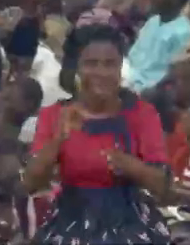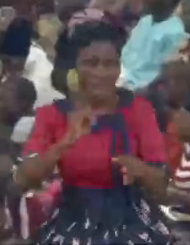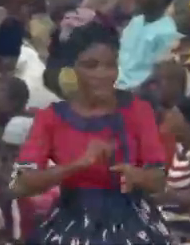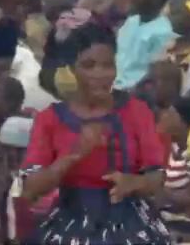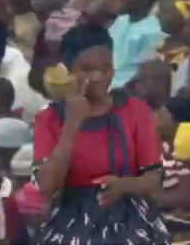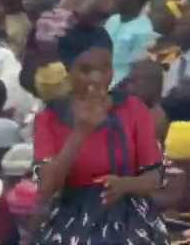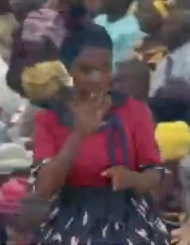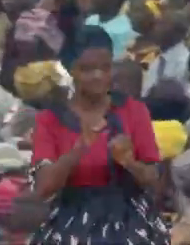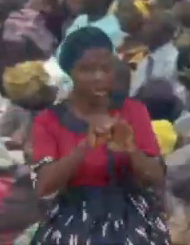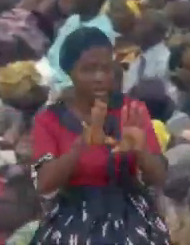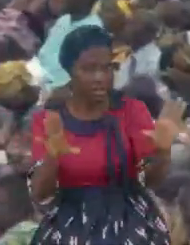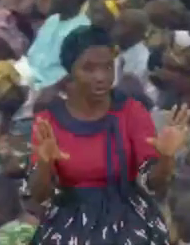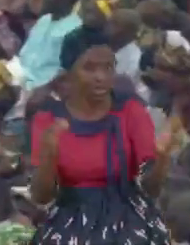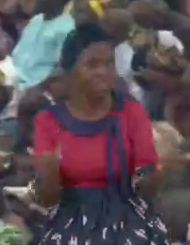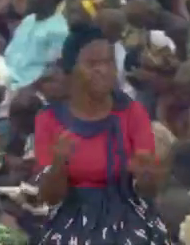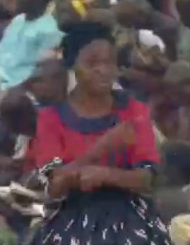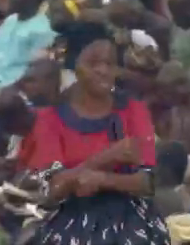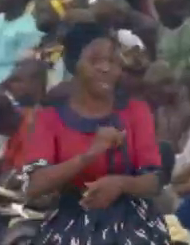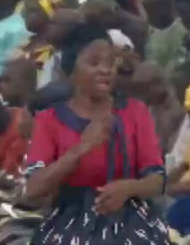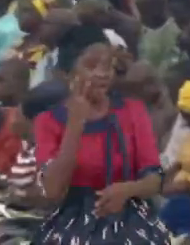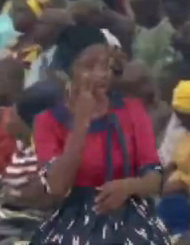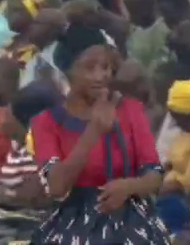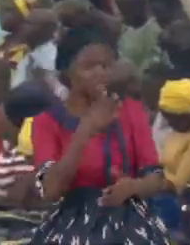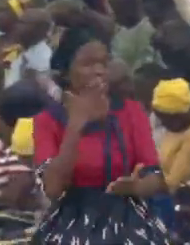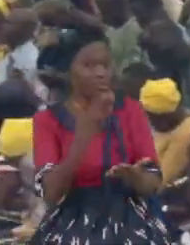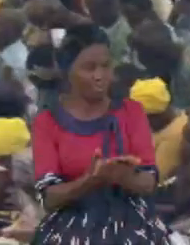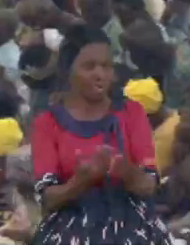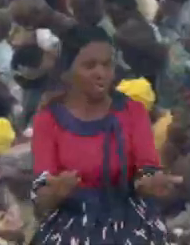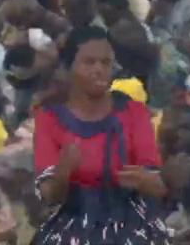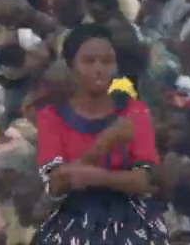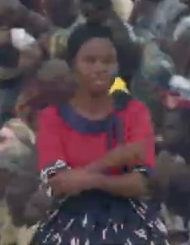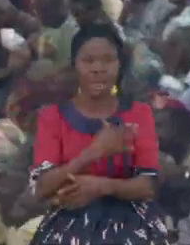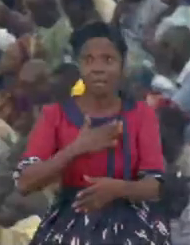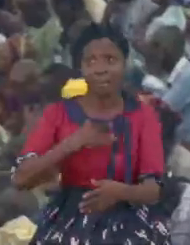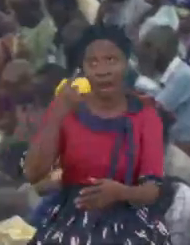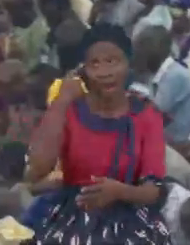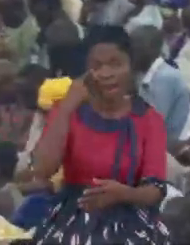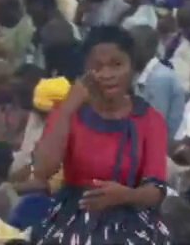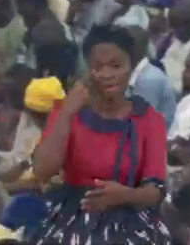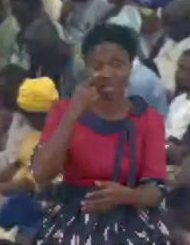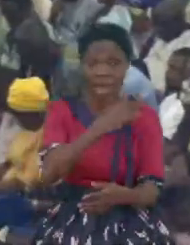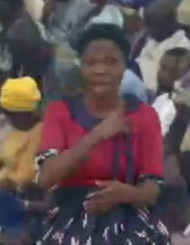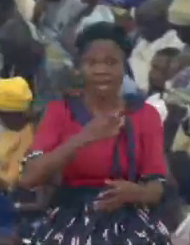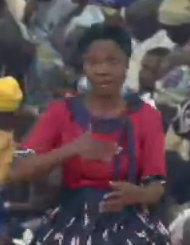d'amande. Et l'Éternel me dit, tu as bien vu, je vois bien ce jour.